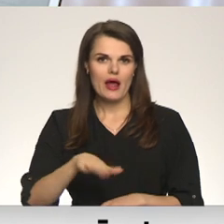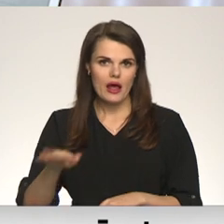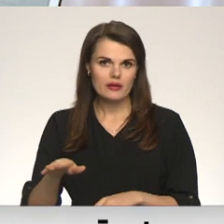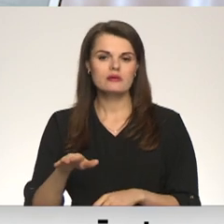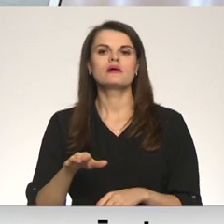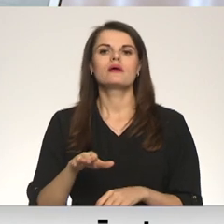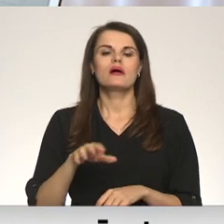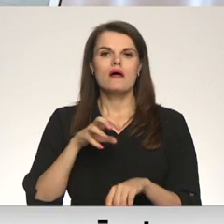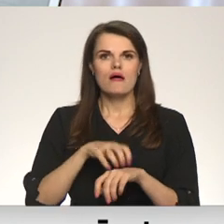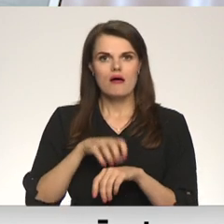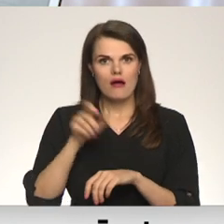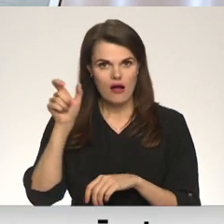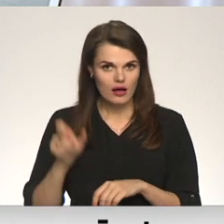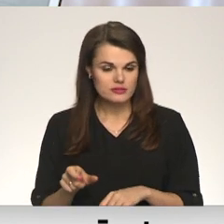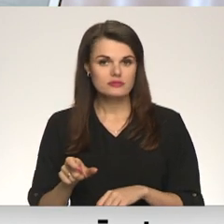Dakterē ir arī